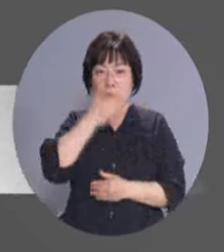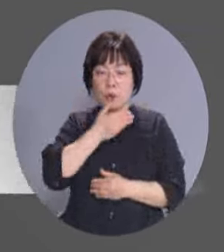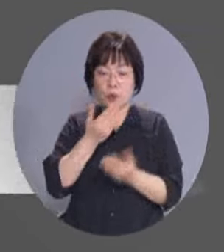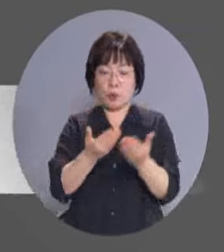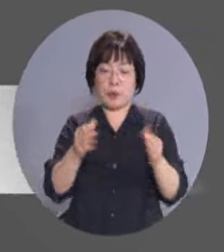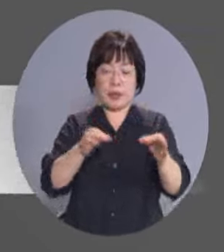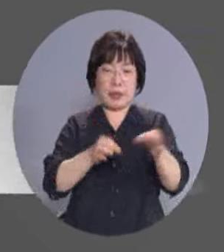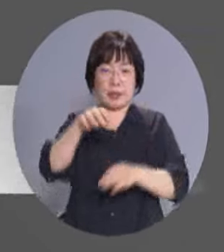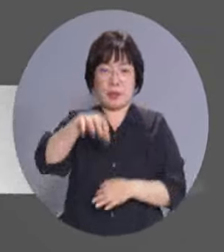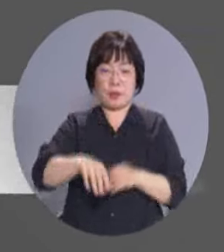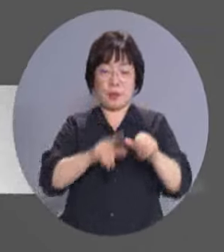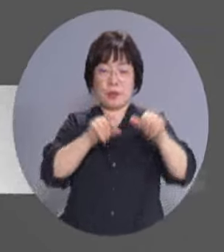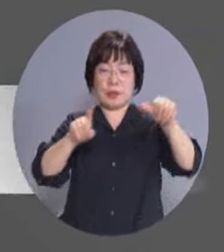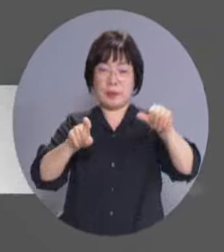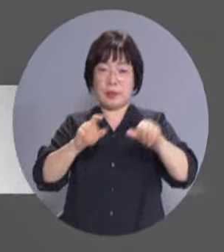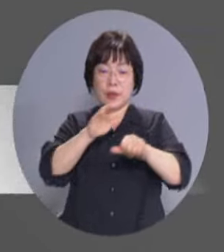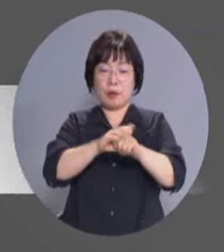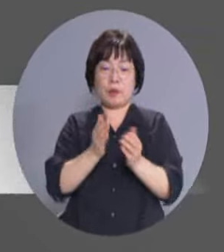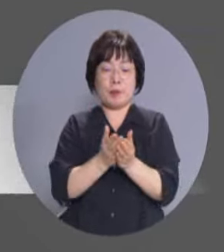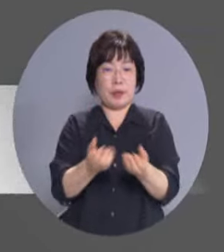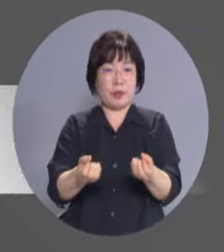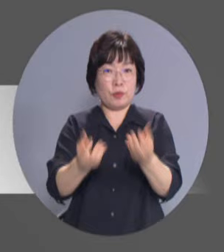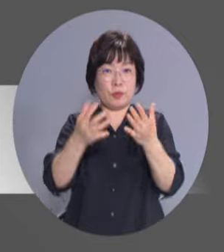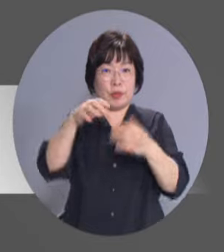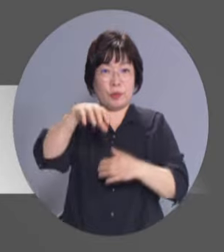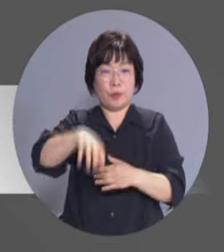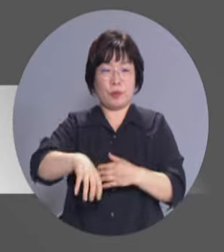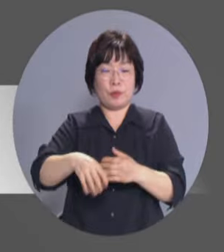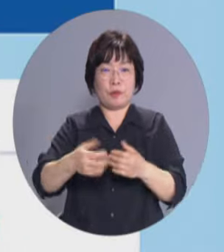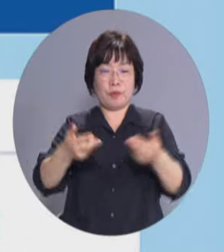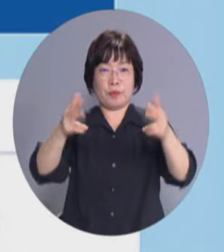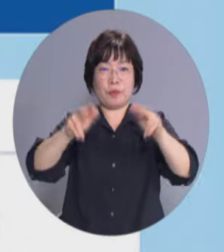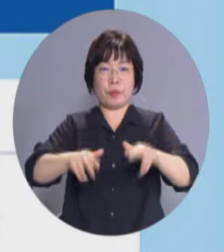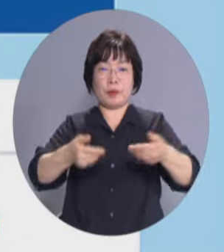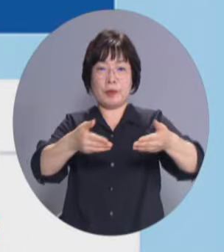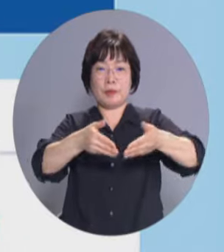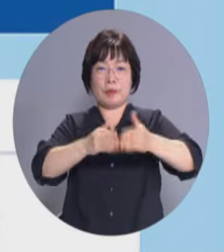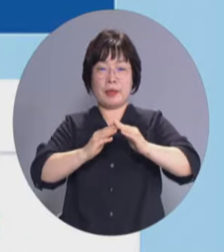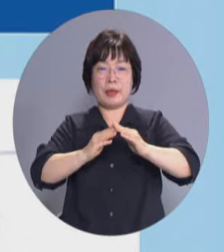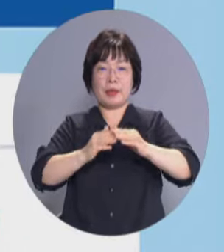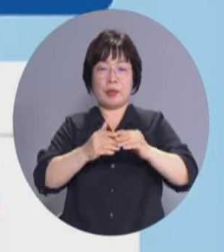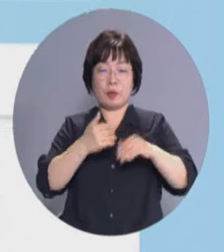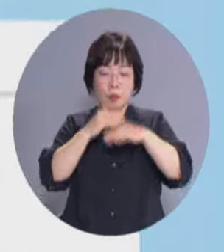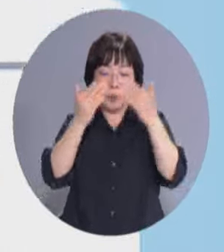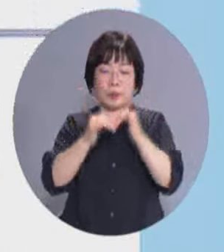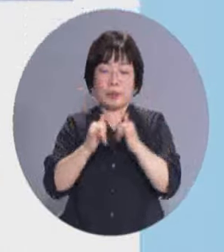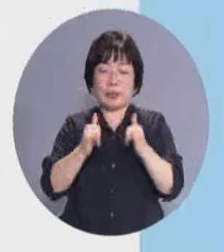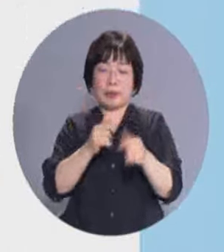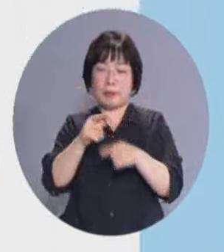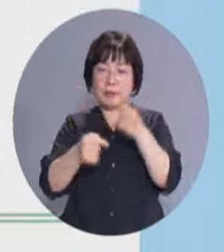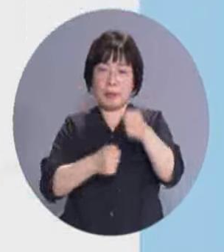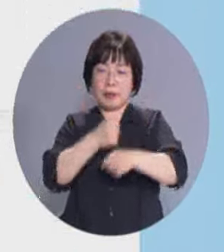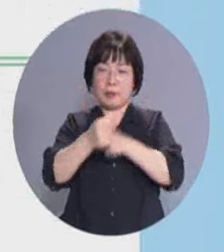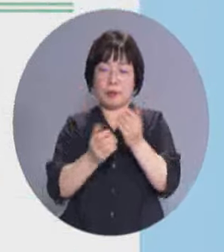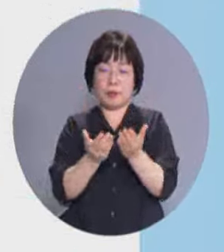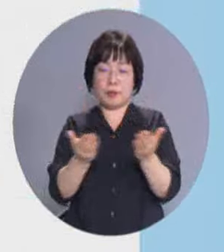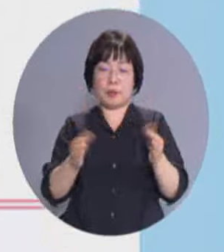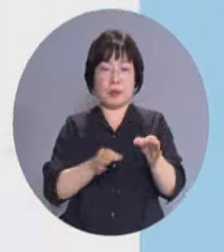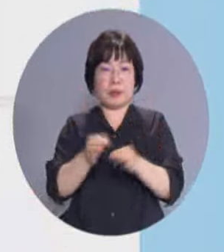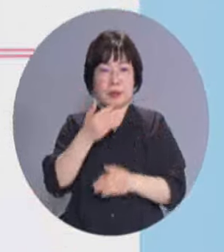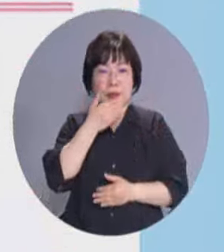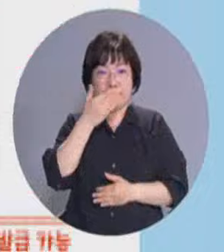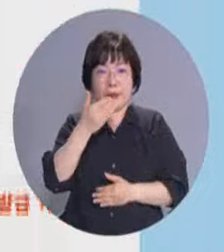시장이 오는 11일 거북선 공원 잔디 광장에서 열립니다 여수 시민 누구나 자유롭게 물건을 사고할 수